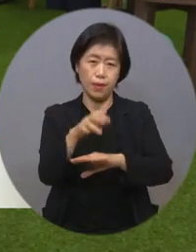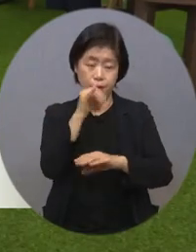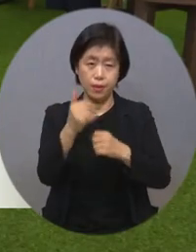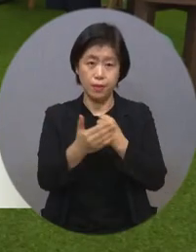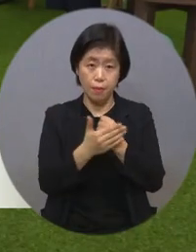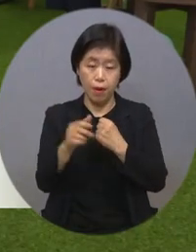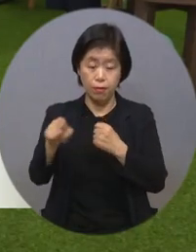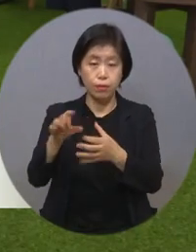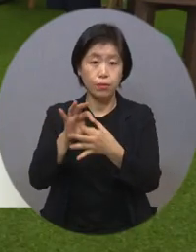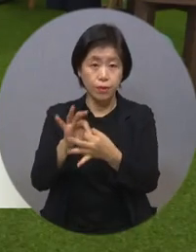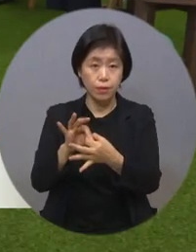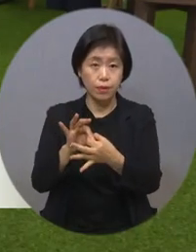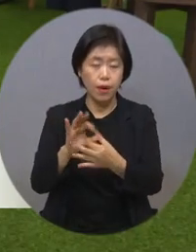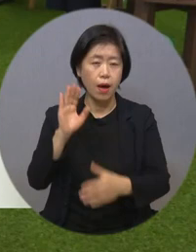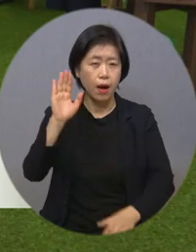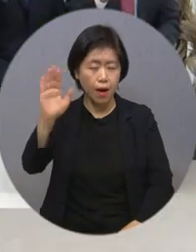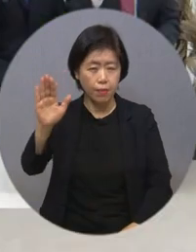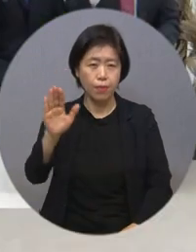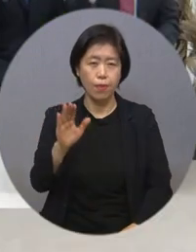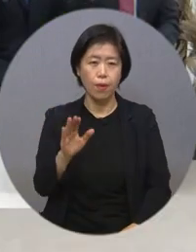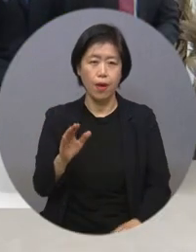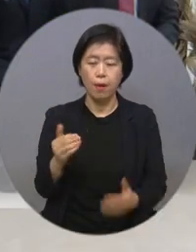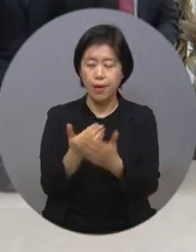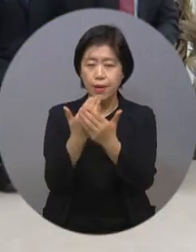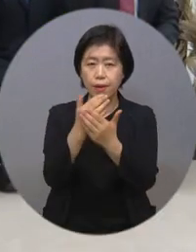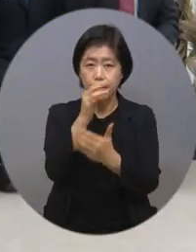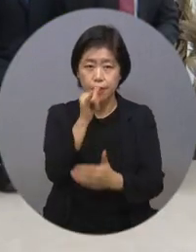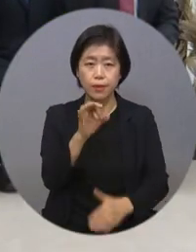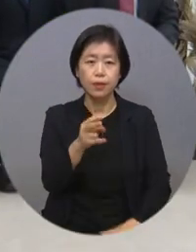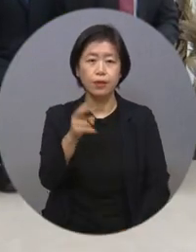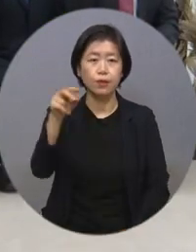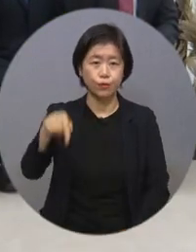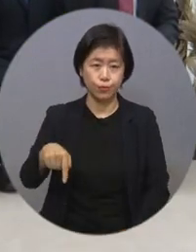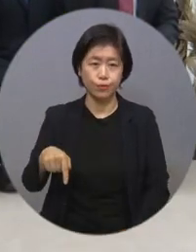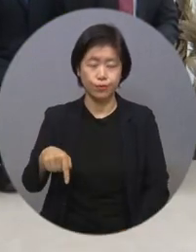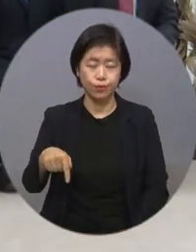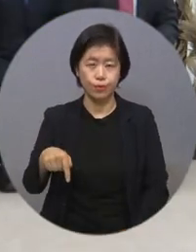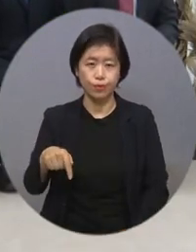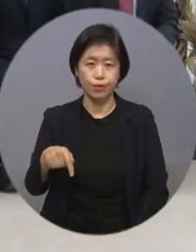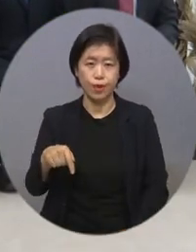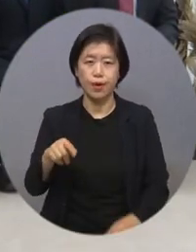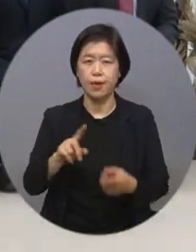여수 100년의 미래를 활짝 열어나가겠다고 힘찬 포부를 밝혔습니다.